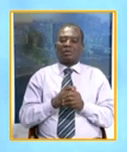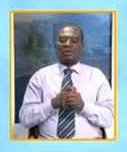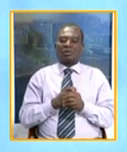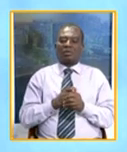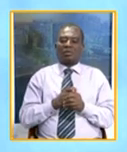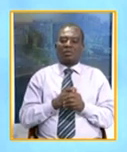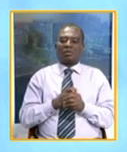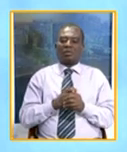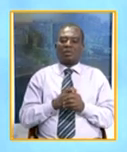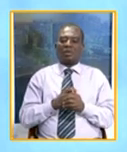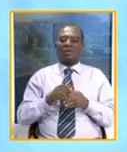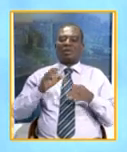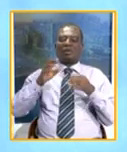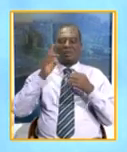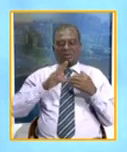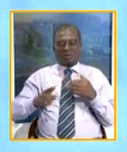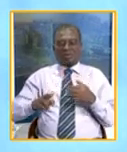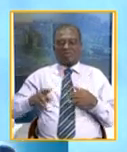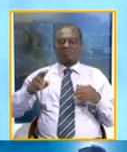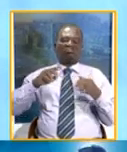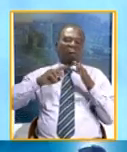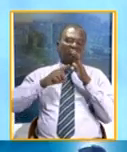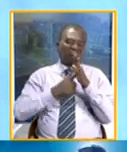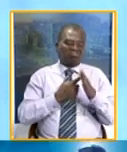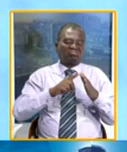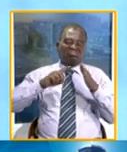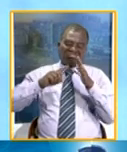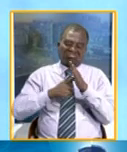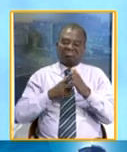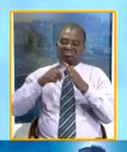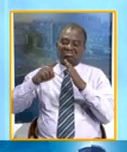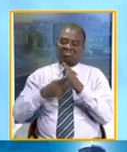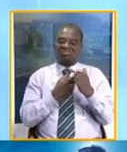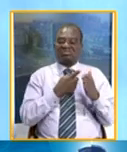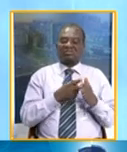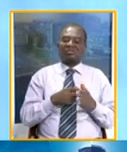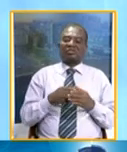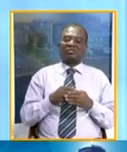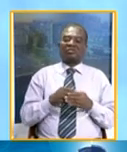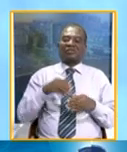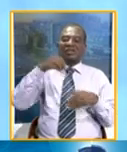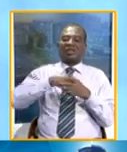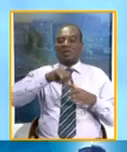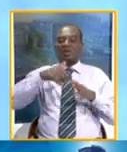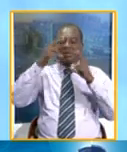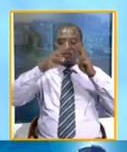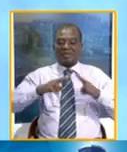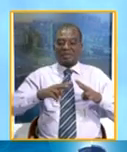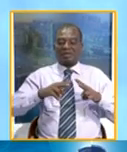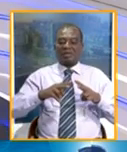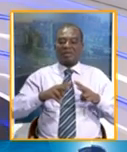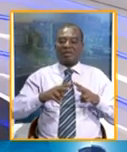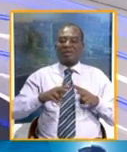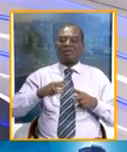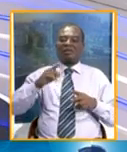Les hommages se multiplient. Niakara Mandougou, localité située dans la région nord du pays, également reconnaissante des